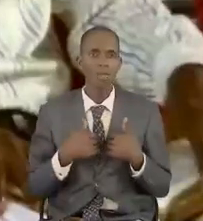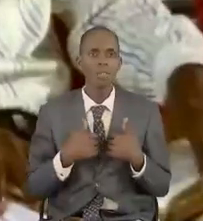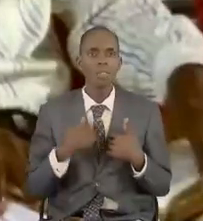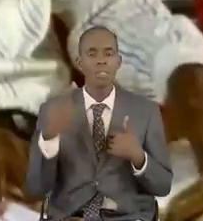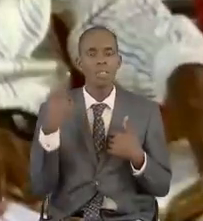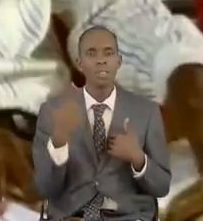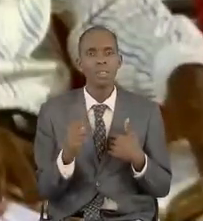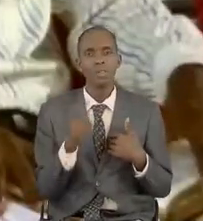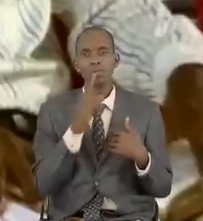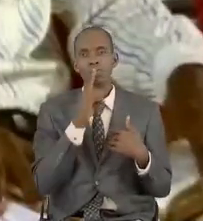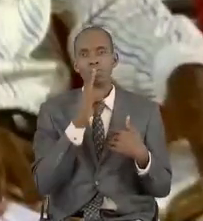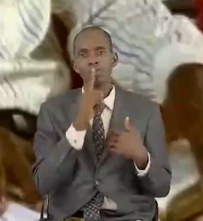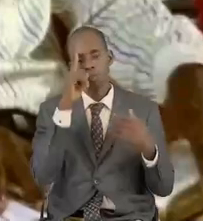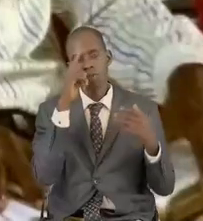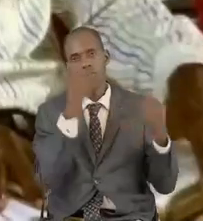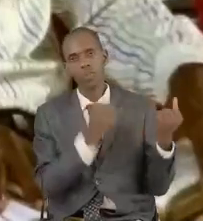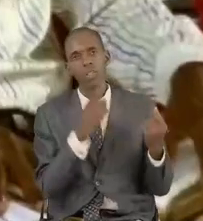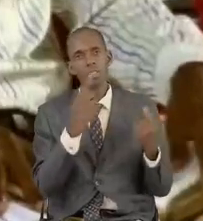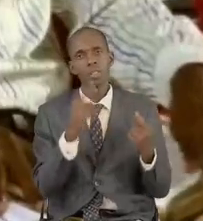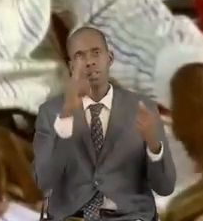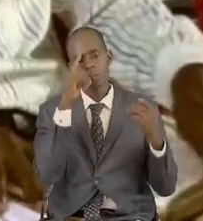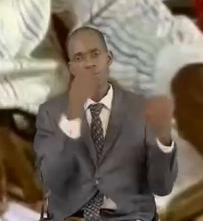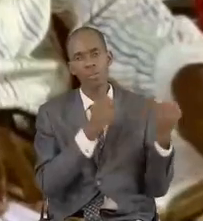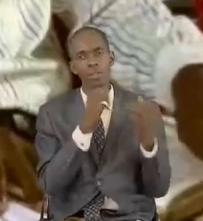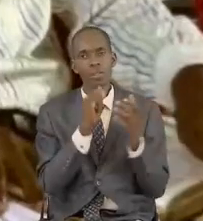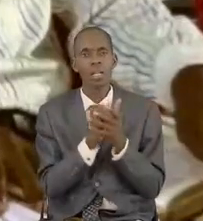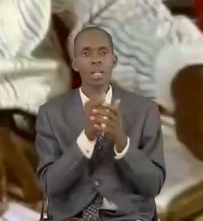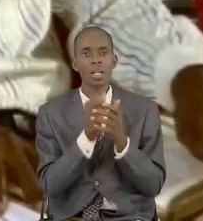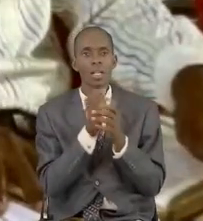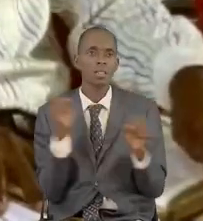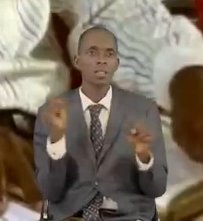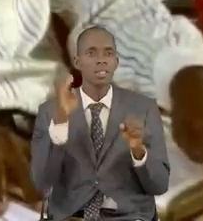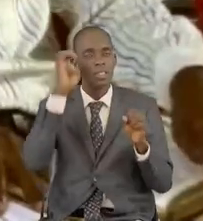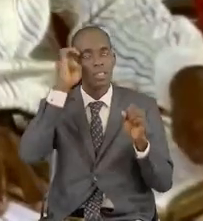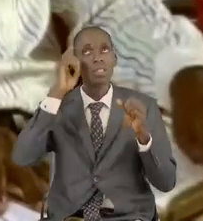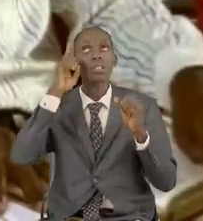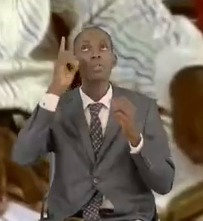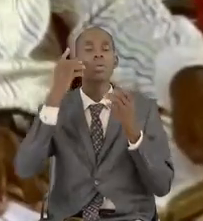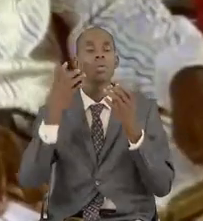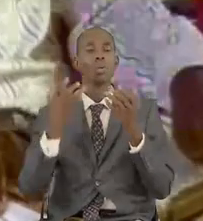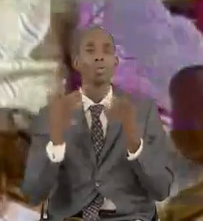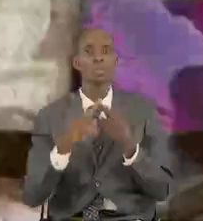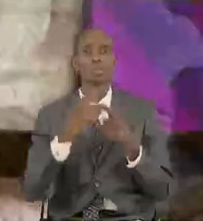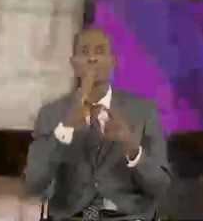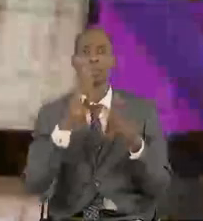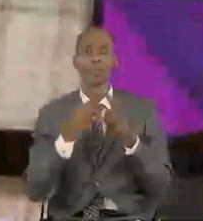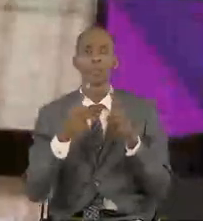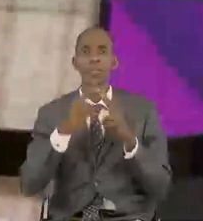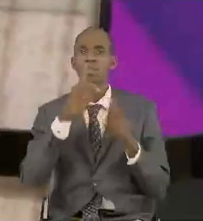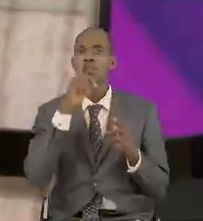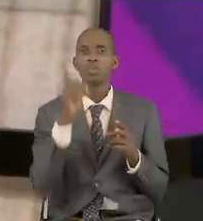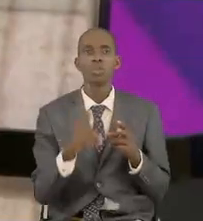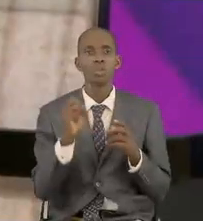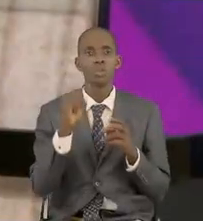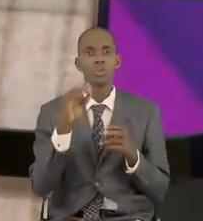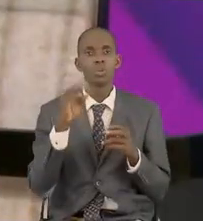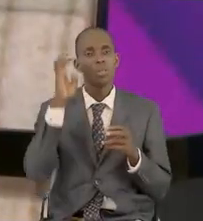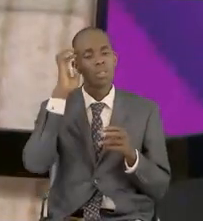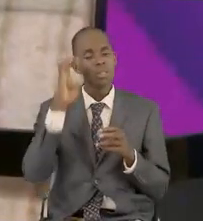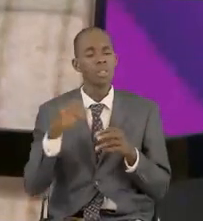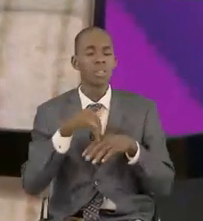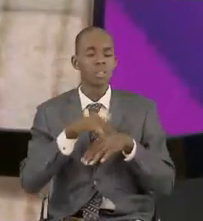qu'ils ont la foi authentique la foi qui s'ouvre et voudrait être sûr il voudrait en être